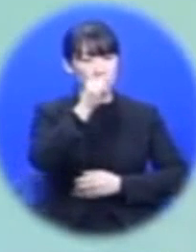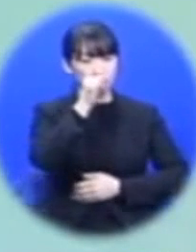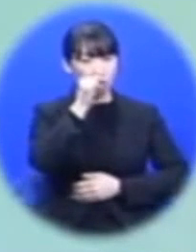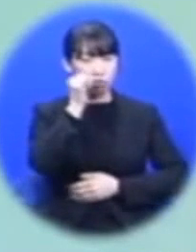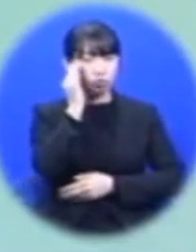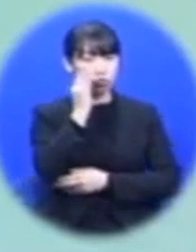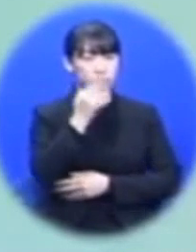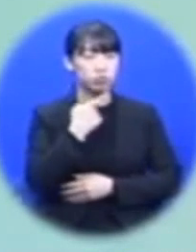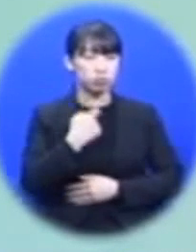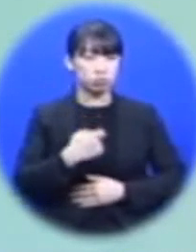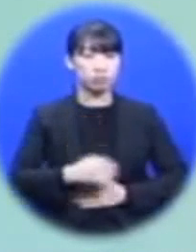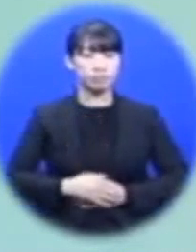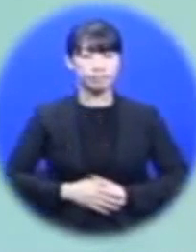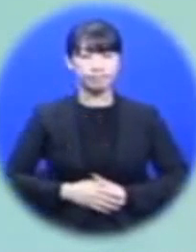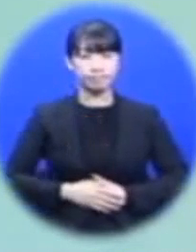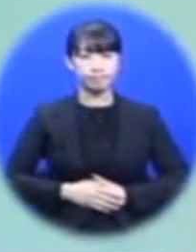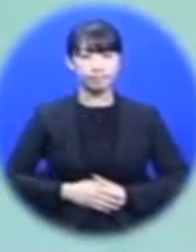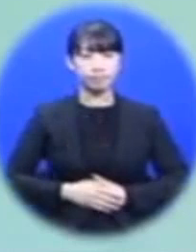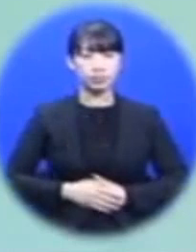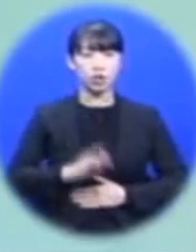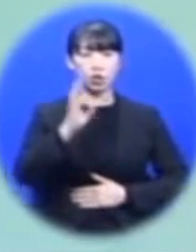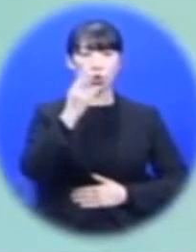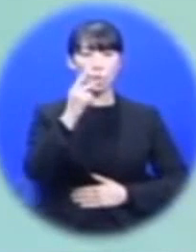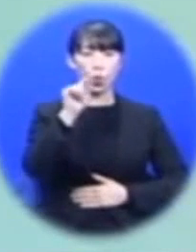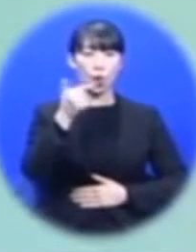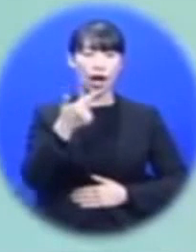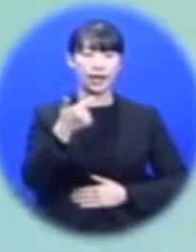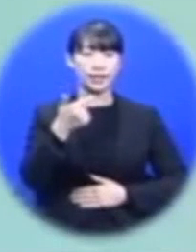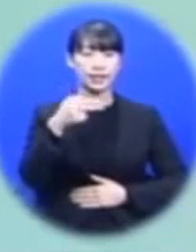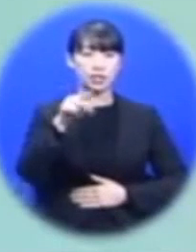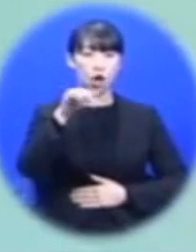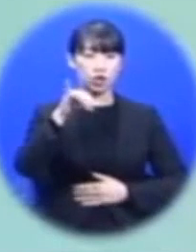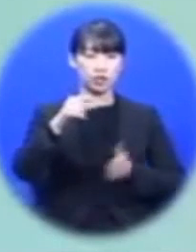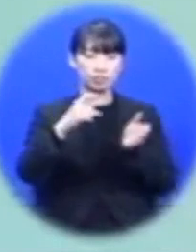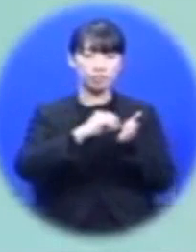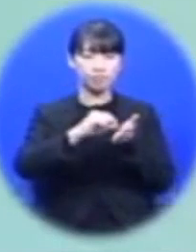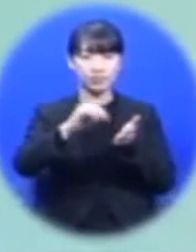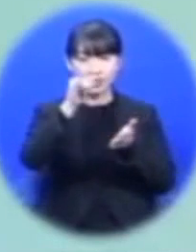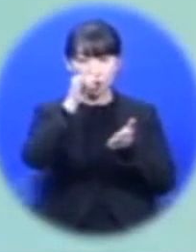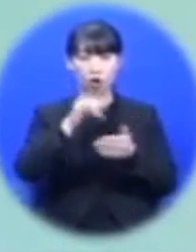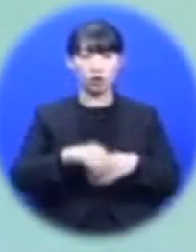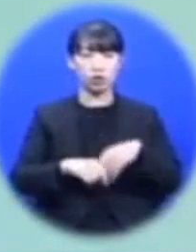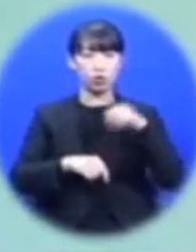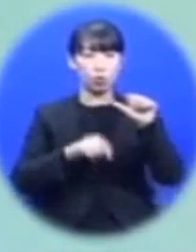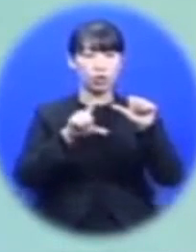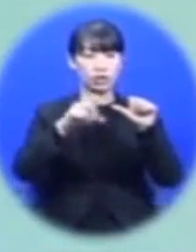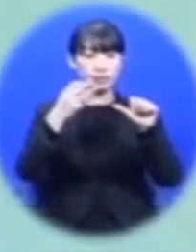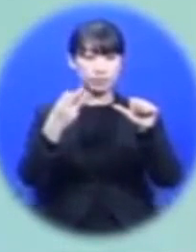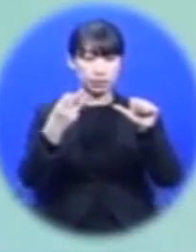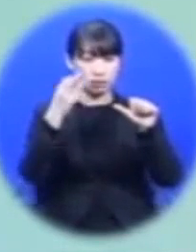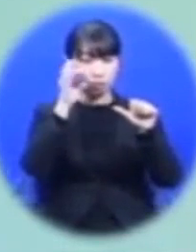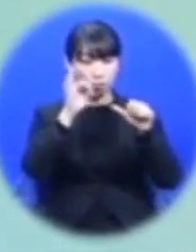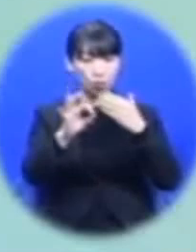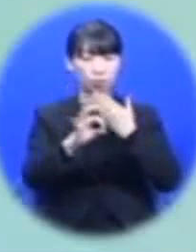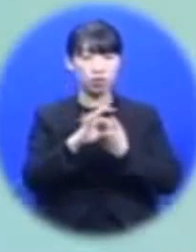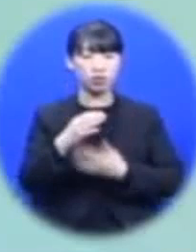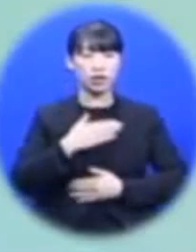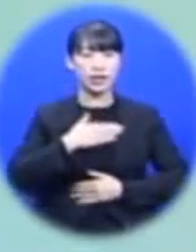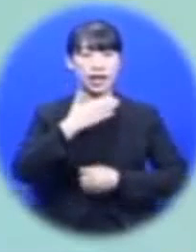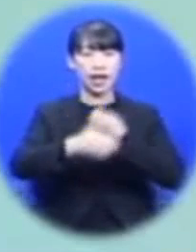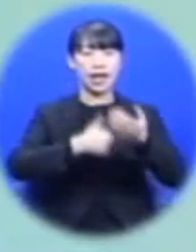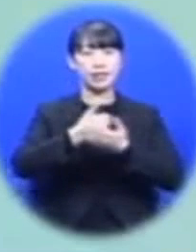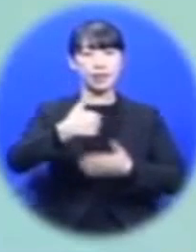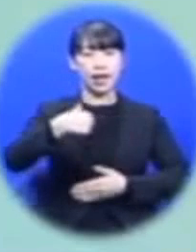심어 주려고이 요한 서신을 쓴 거예요 13절에 나는 하나님의 아들의 이름을 믿는